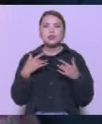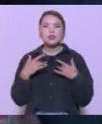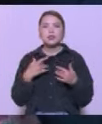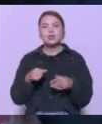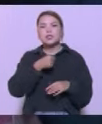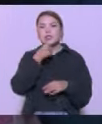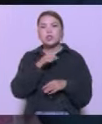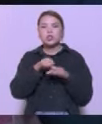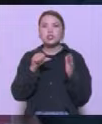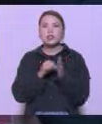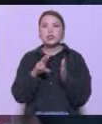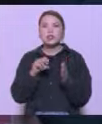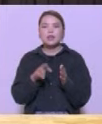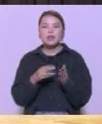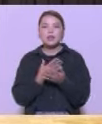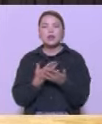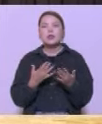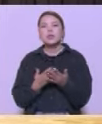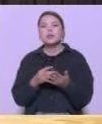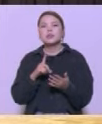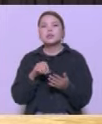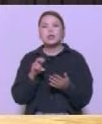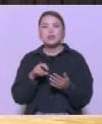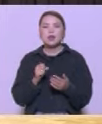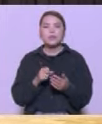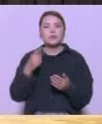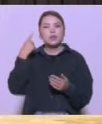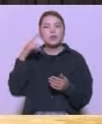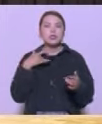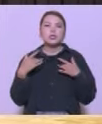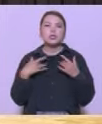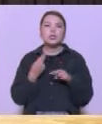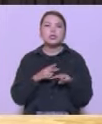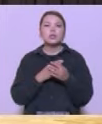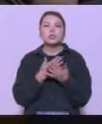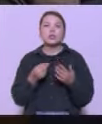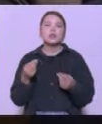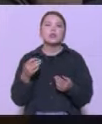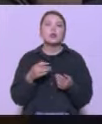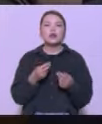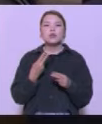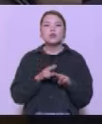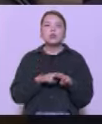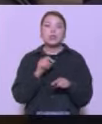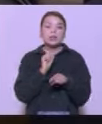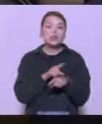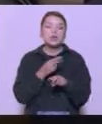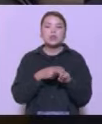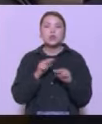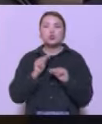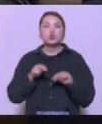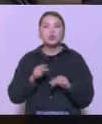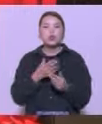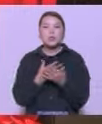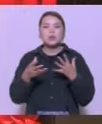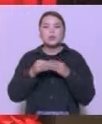лет. Как сообщила Зайда Нугманова, для постановки спектаклей родители нанимают режиссеров и учителей, а затем сами репетируют